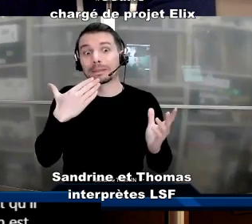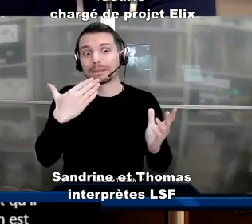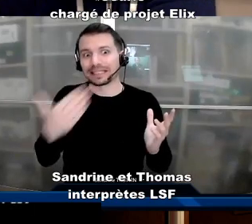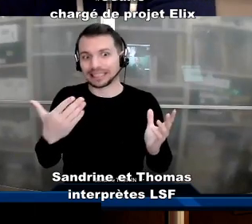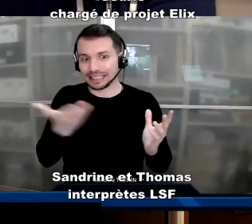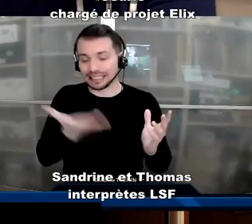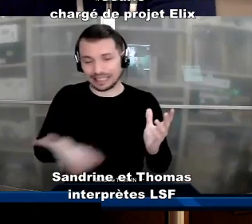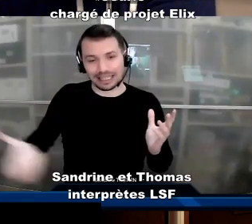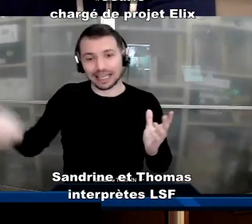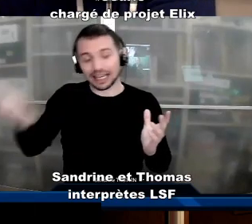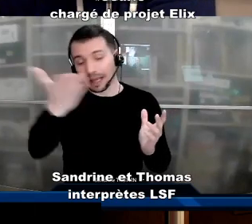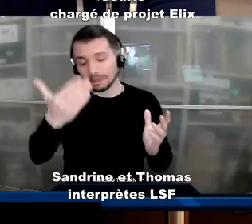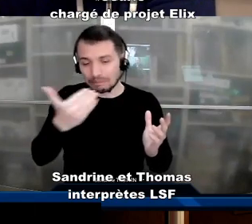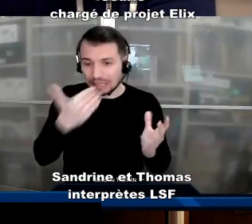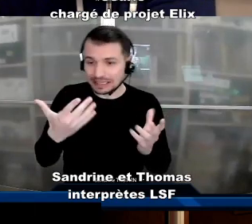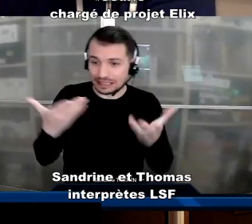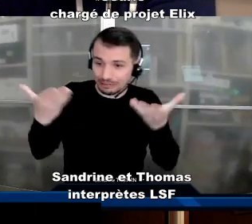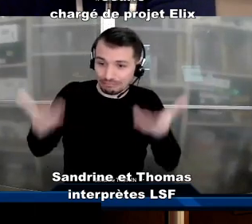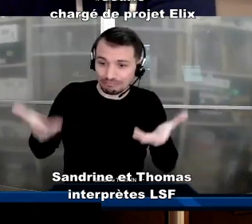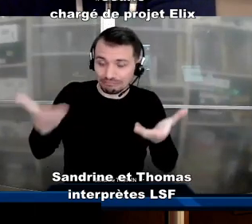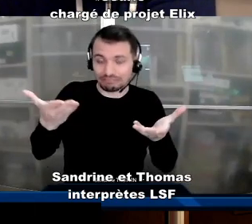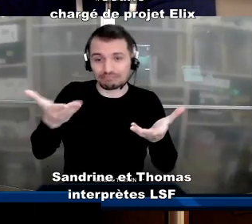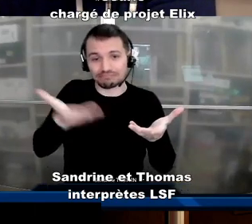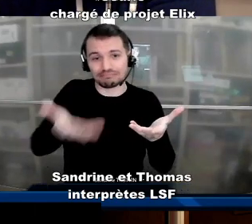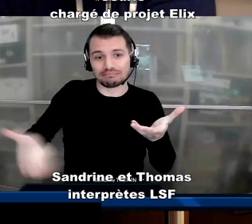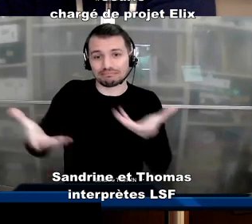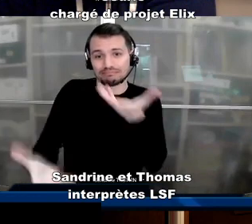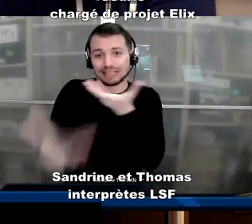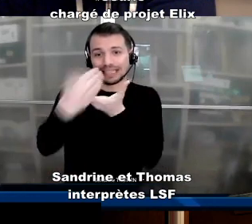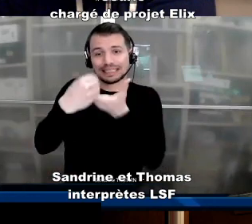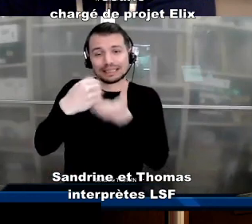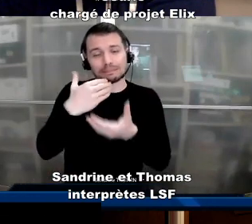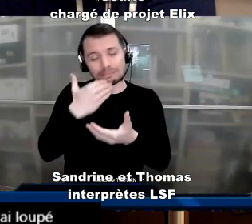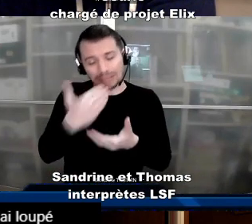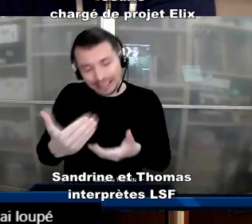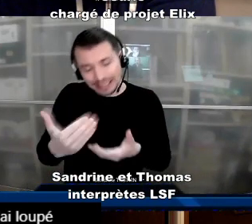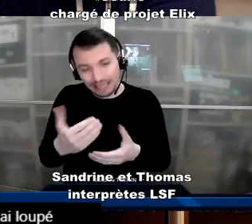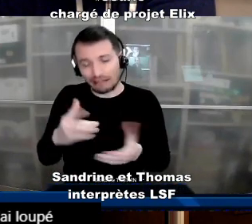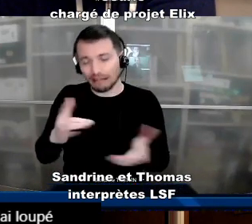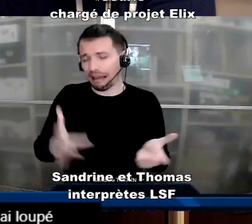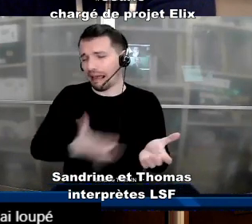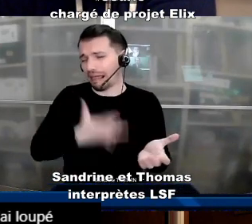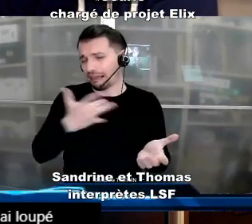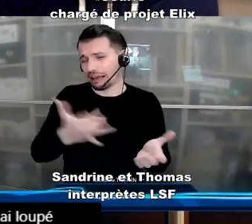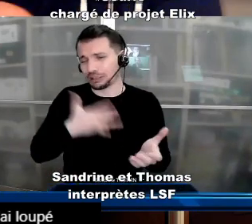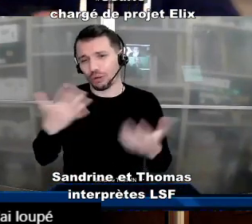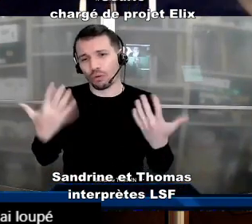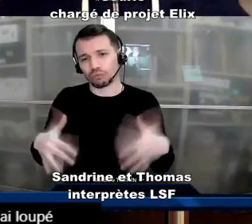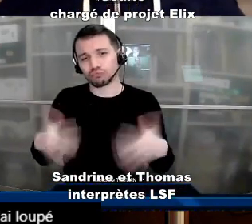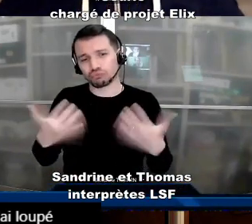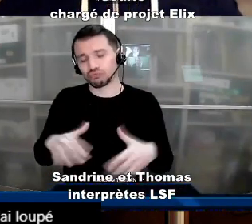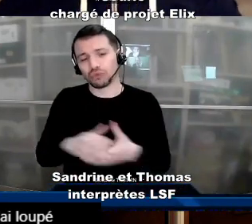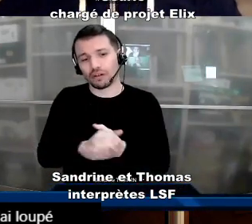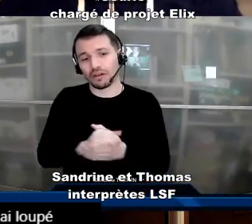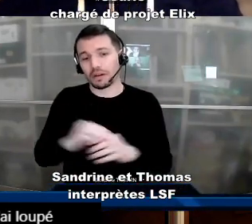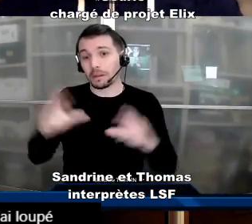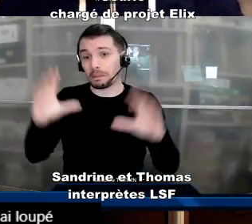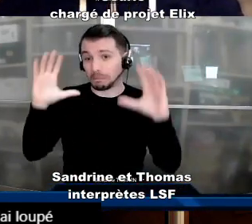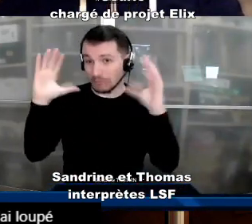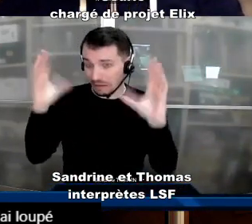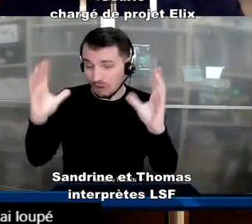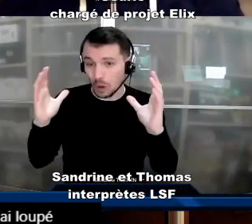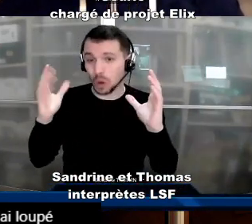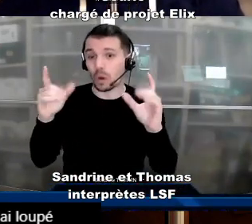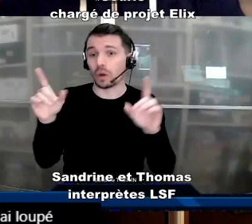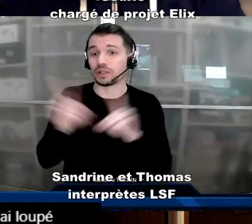Merci beaucoup d'avoir été avec nous ce soir. C'était super intéressant. Vraiment bravo, merci beaucoup